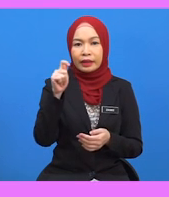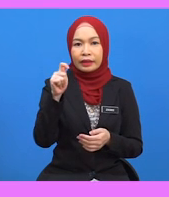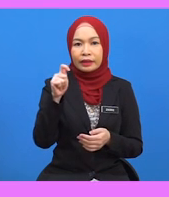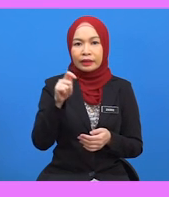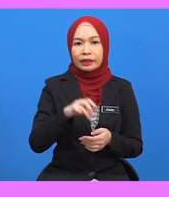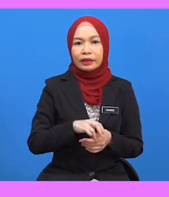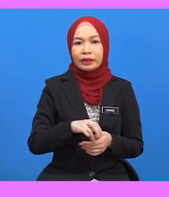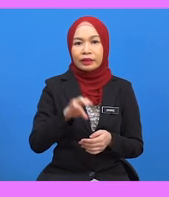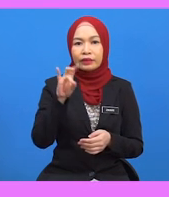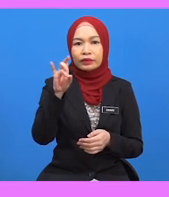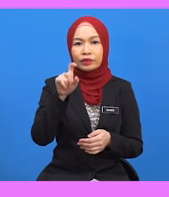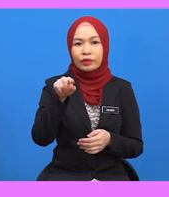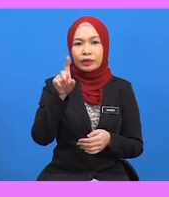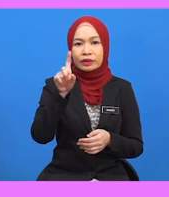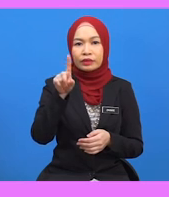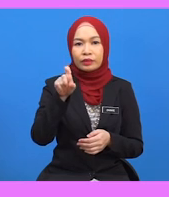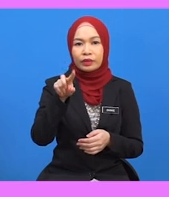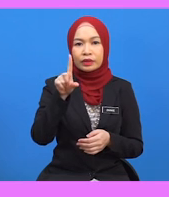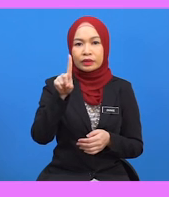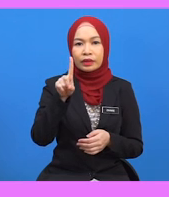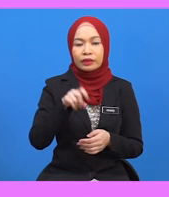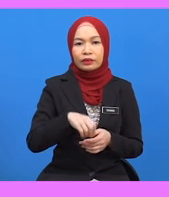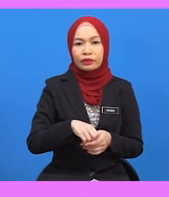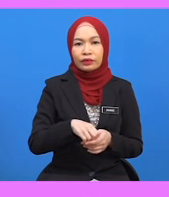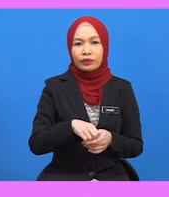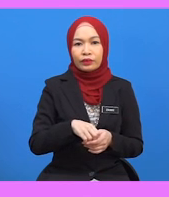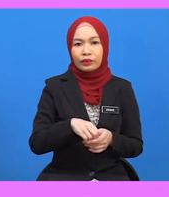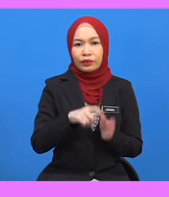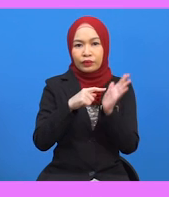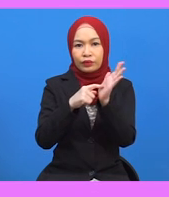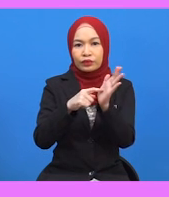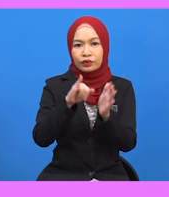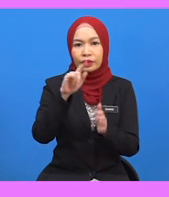7.1.1 papar item ada dalam senarai.